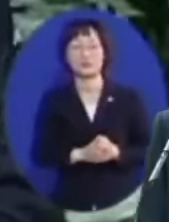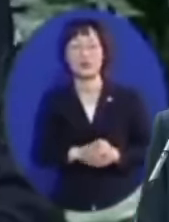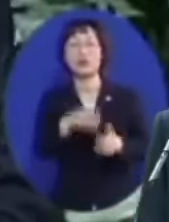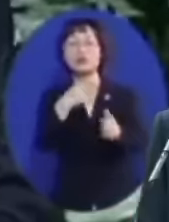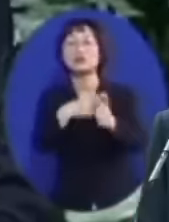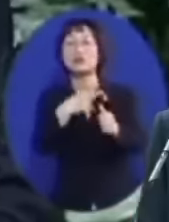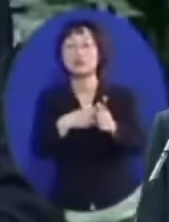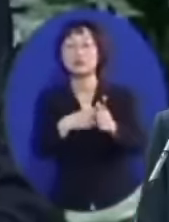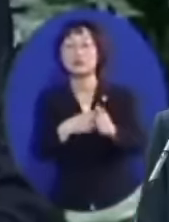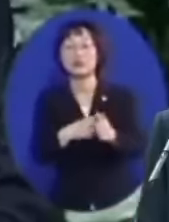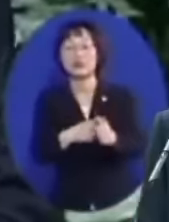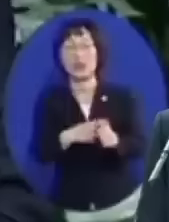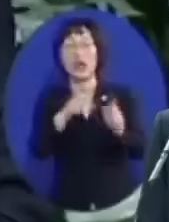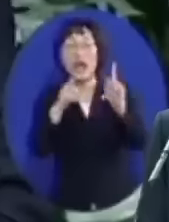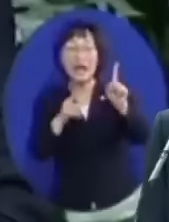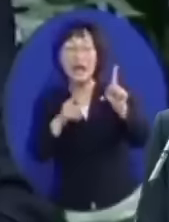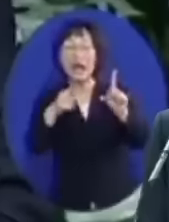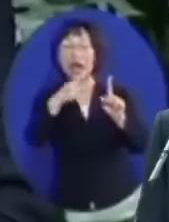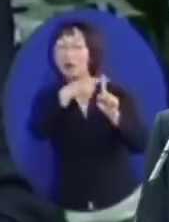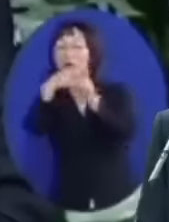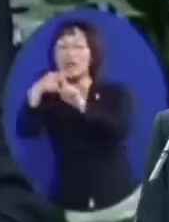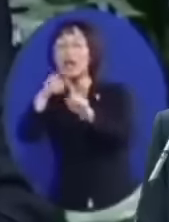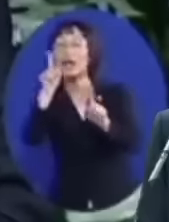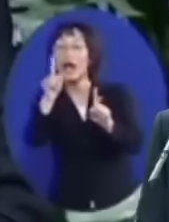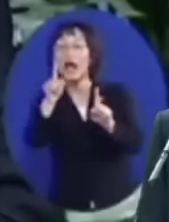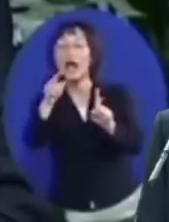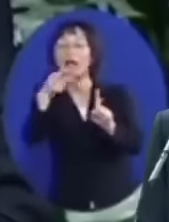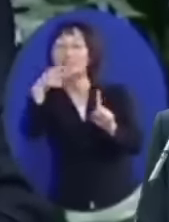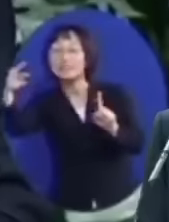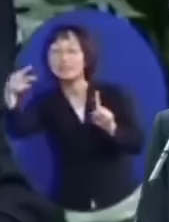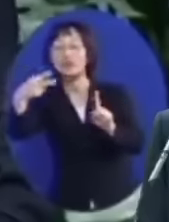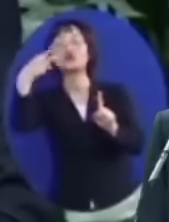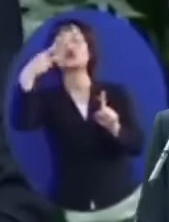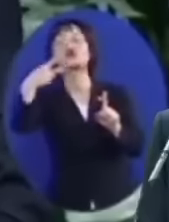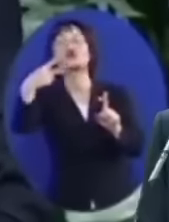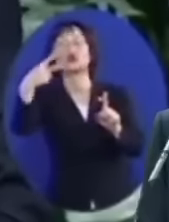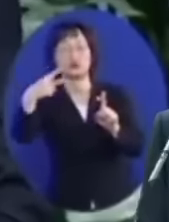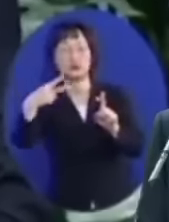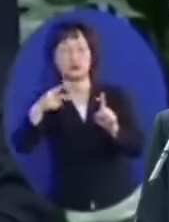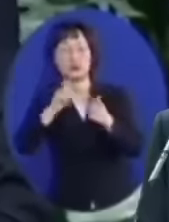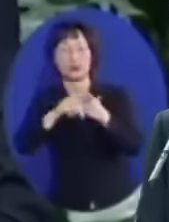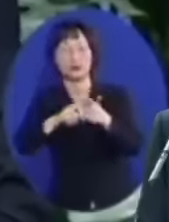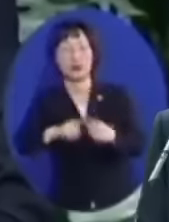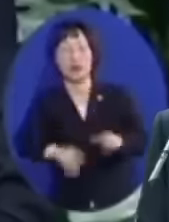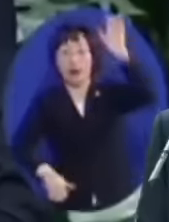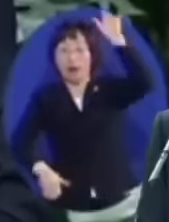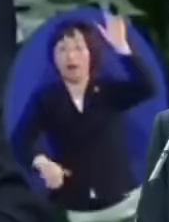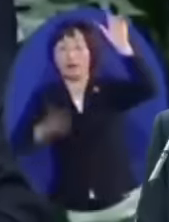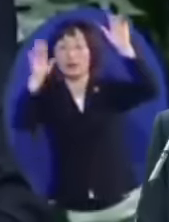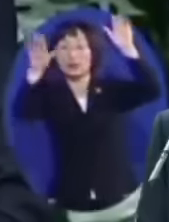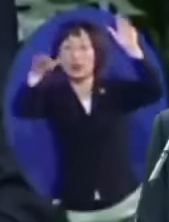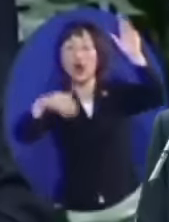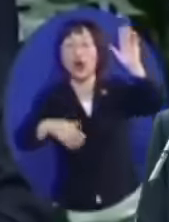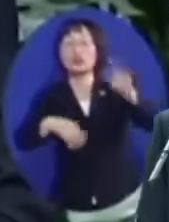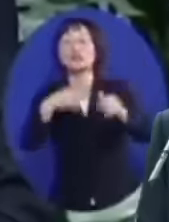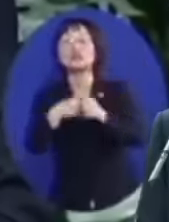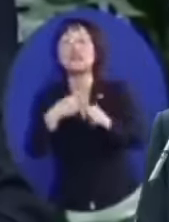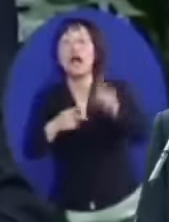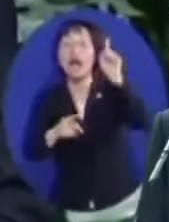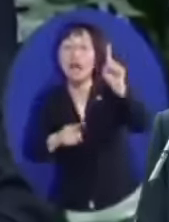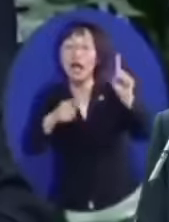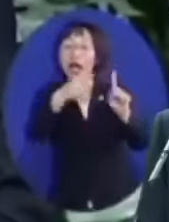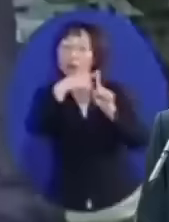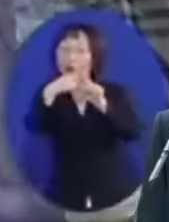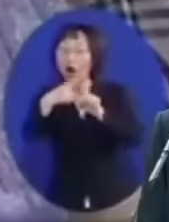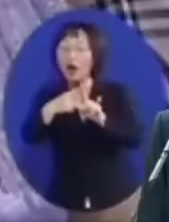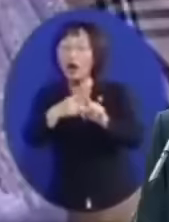선생님이 하나 보태기 하나는 둘이다, 에디슨 선생님, 하나 보태기 하나가 둘이